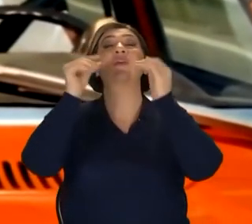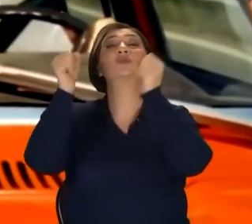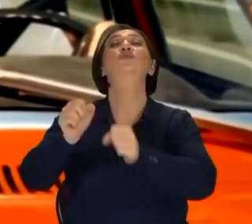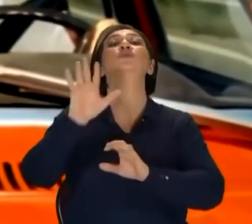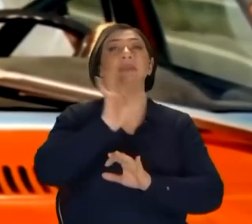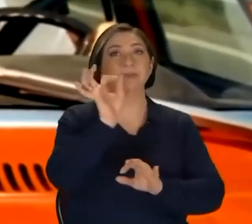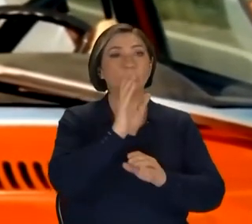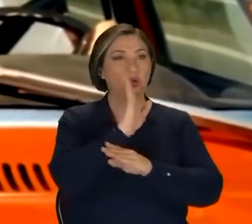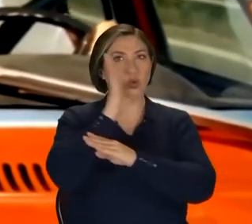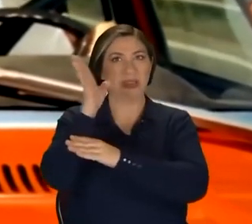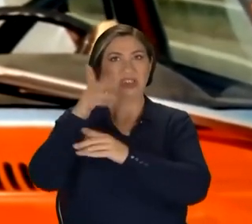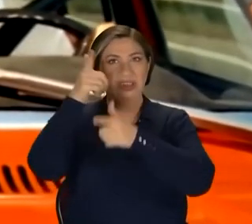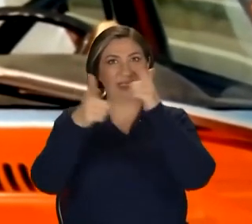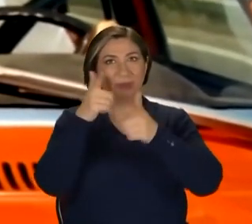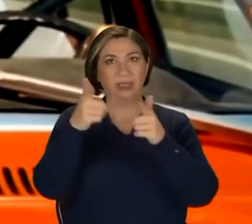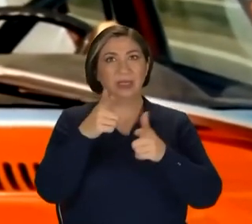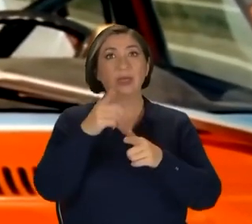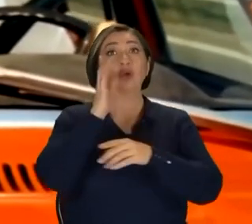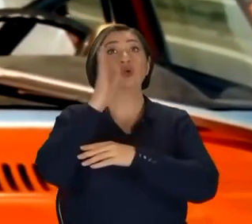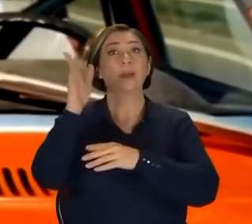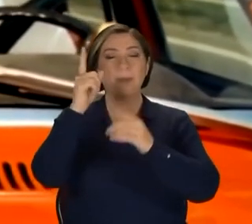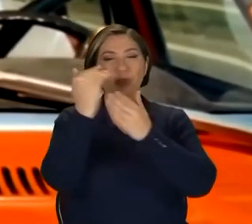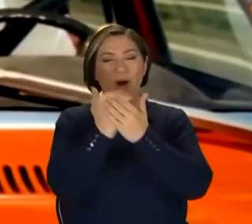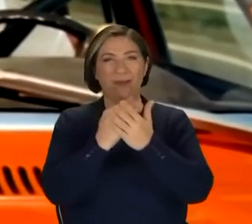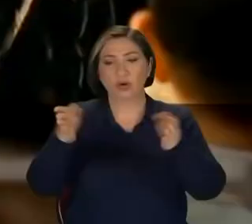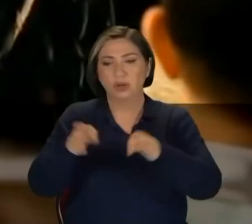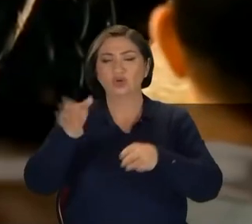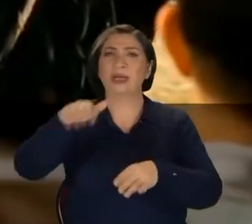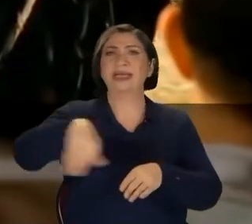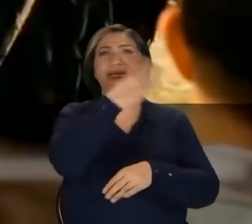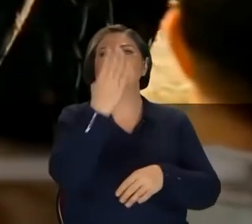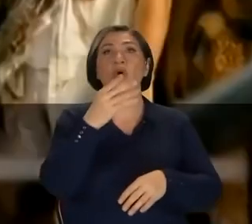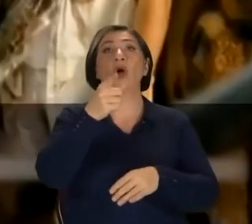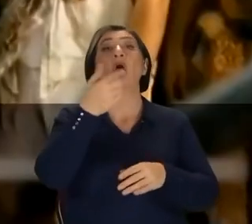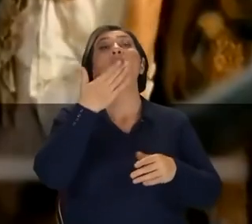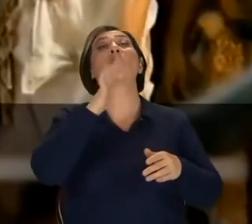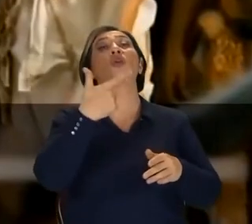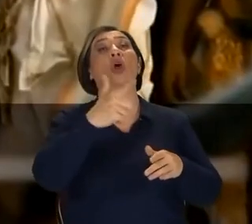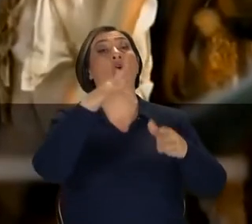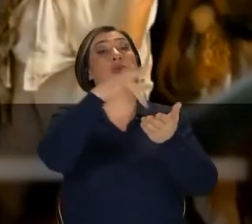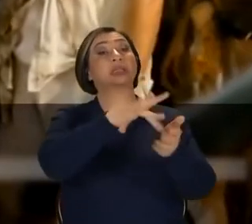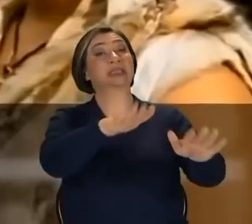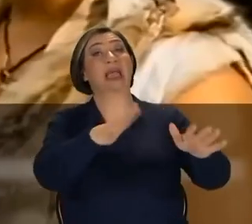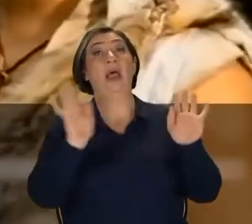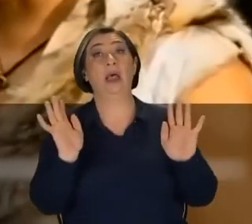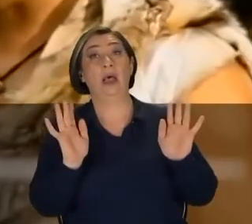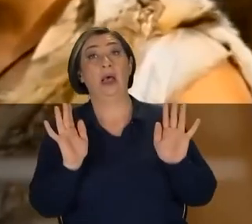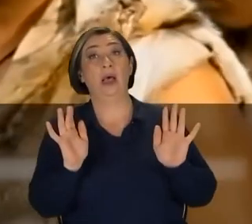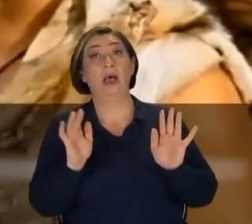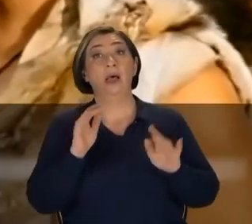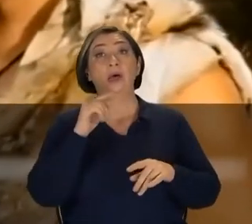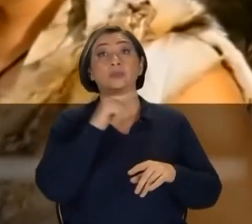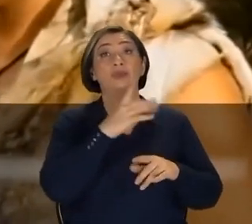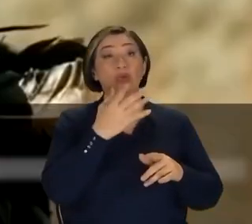değil mi? Turne çünkü bu, biliyorsun. Yani turnenin belli bir programı var ya Sait abi, o yüzden. Öyle köyün ortasındaki.